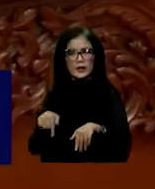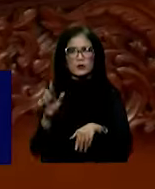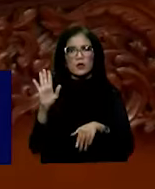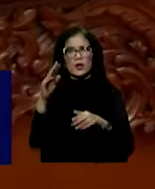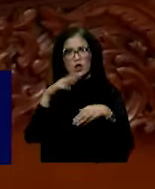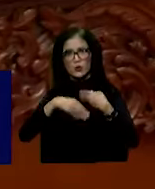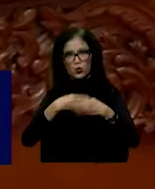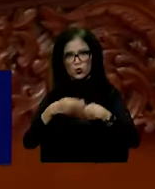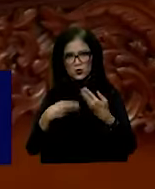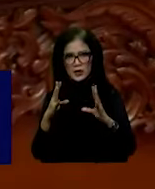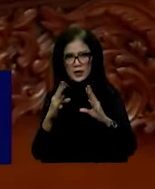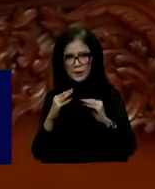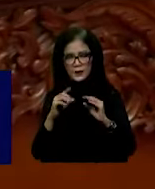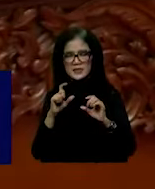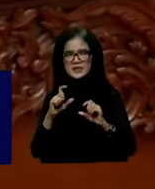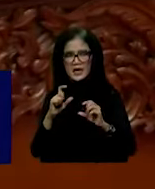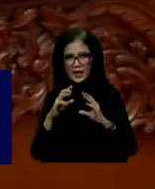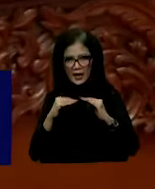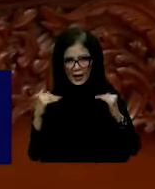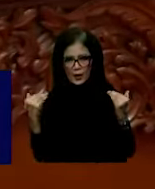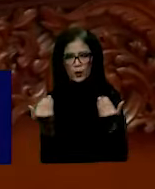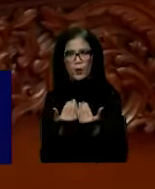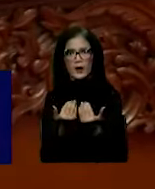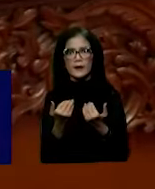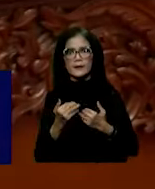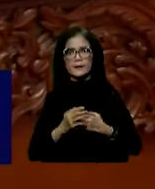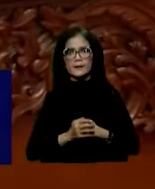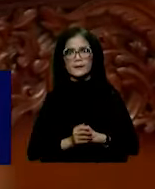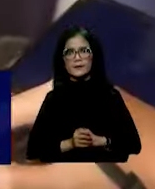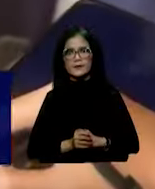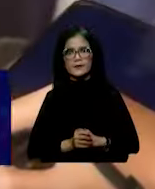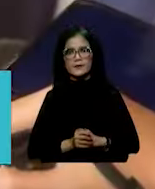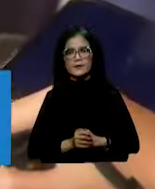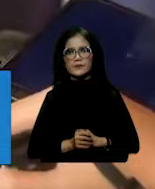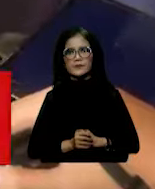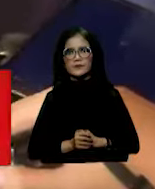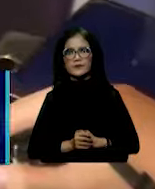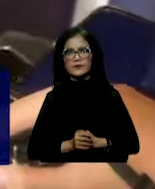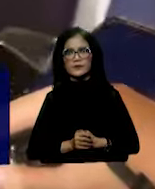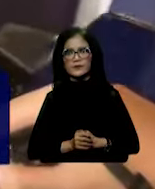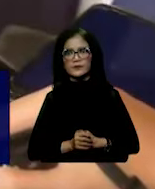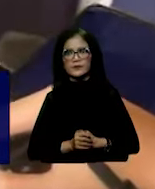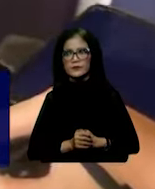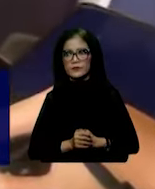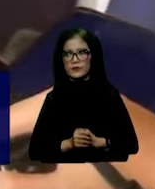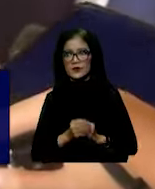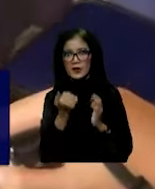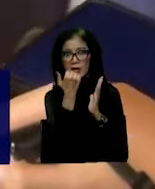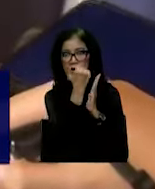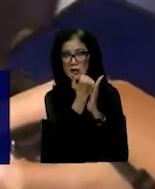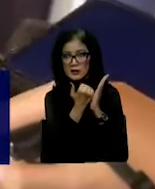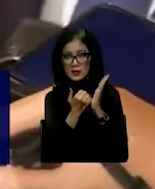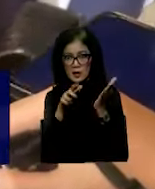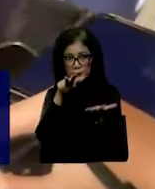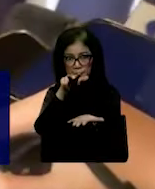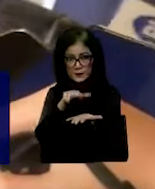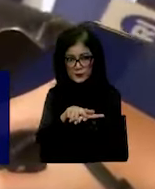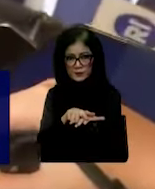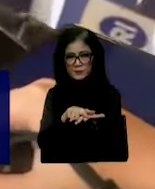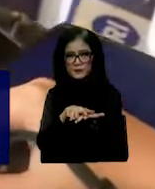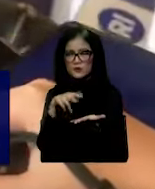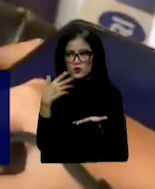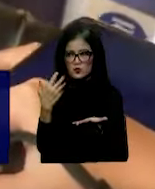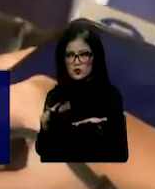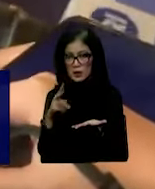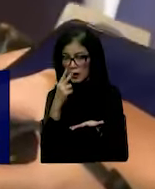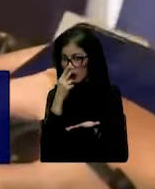cara rapat dewan e tata tertib yang berlaku Nah setelah diskor sampai dengan